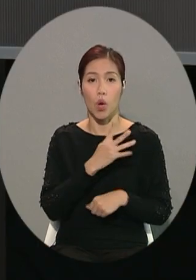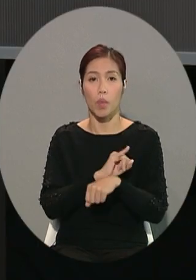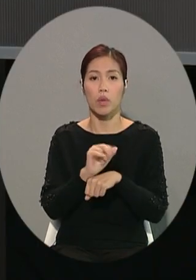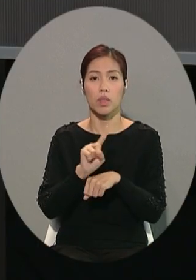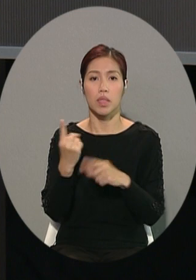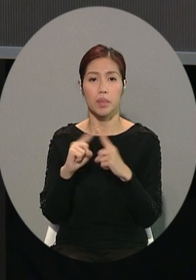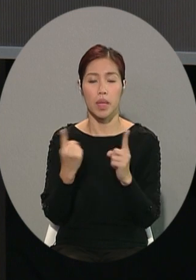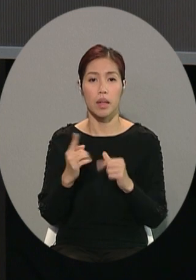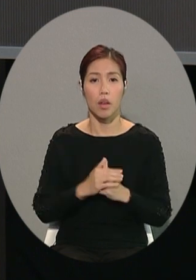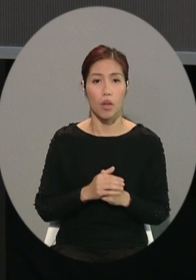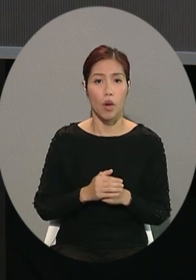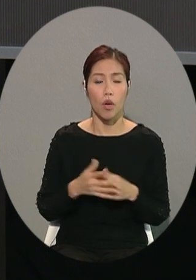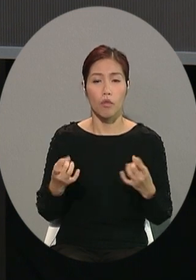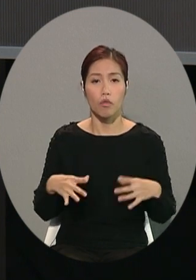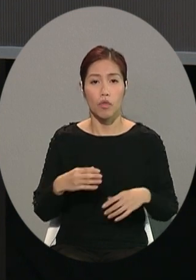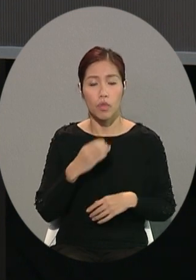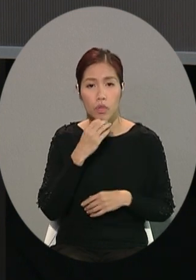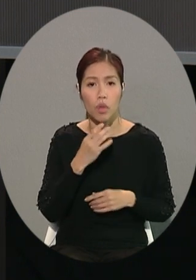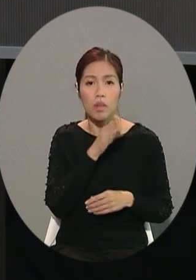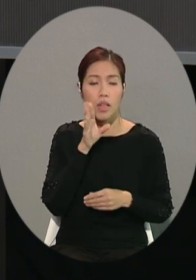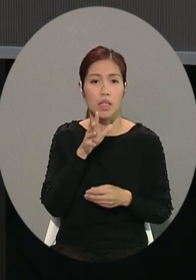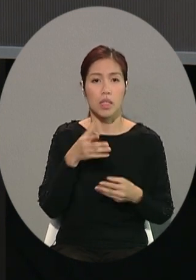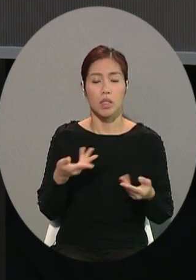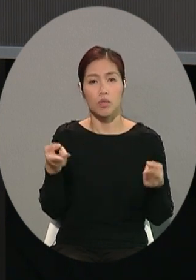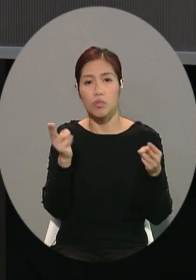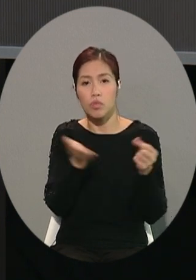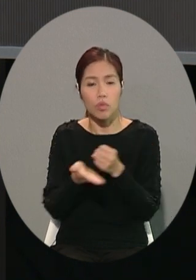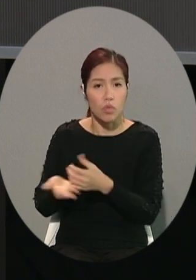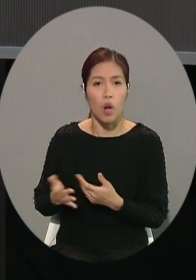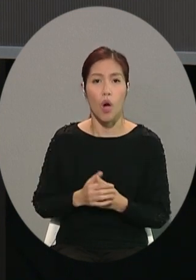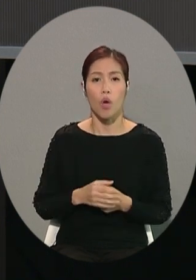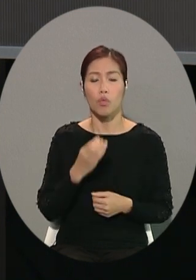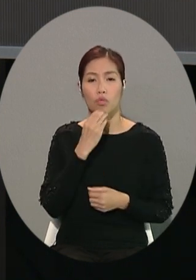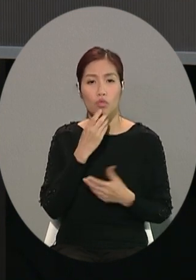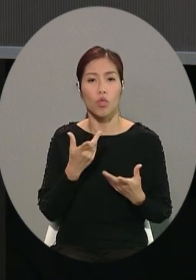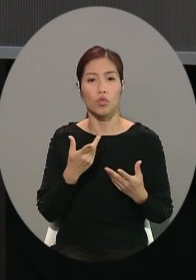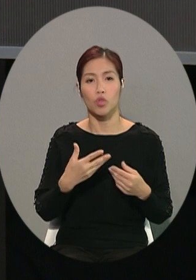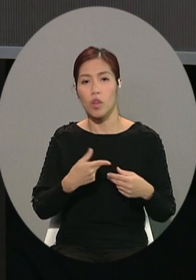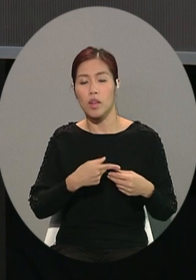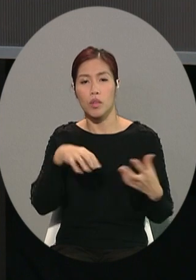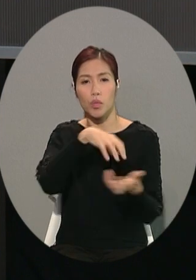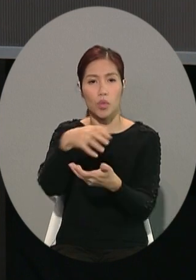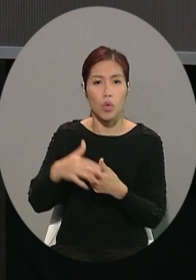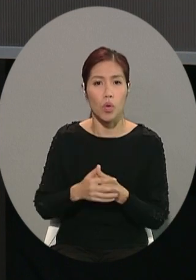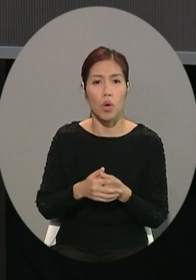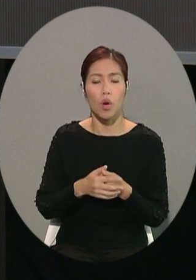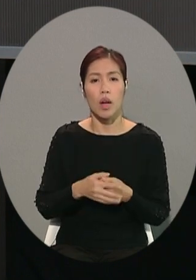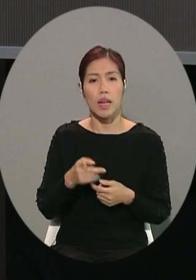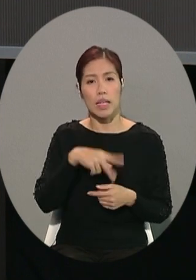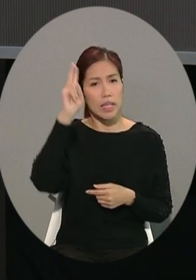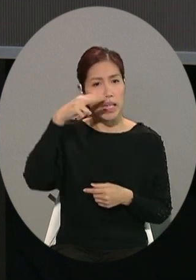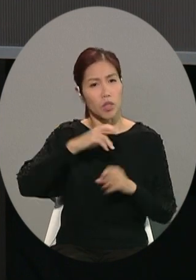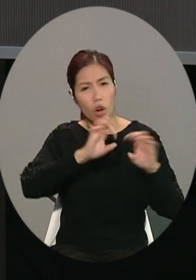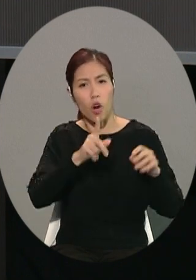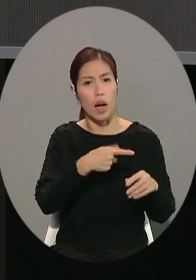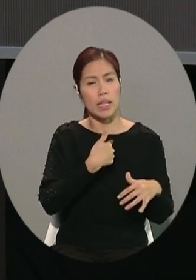富東街市清拆，你冇做過嘢。光復東涌搞亂東涌，而家你個公海成日叫人出嚟衝，簡直